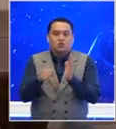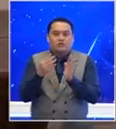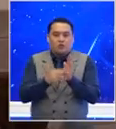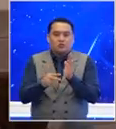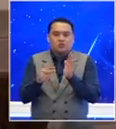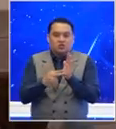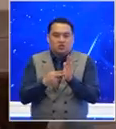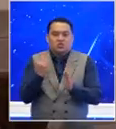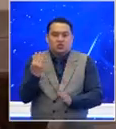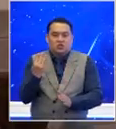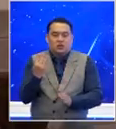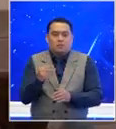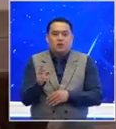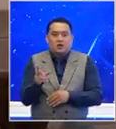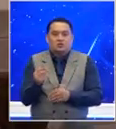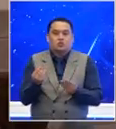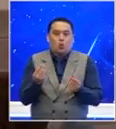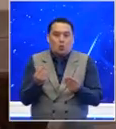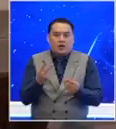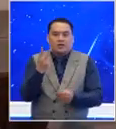684 проездных билетов на сумму